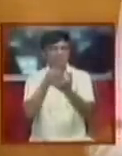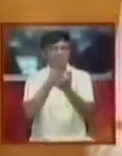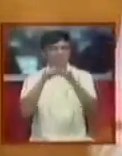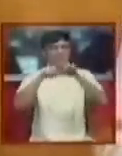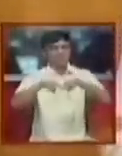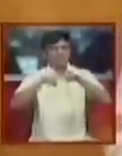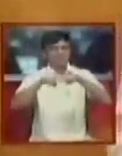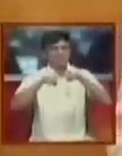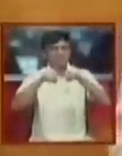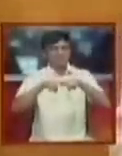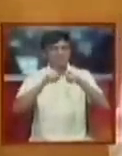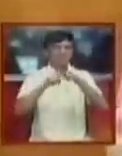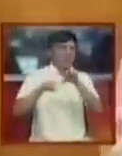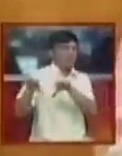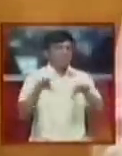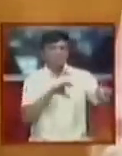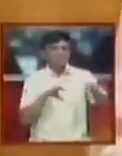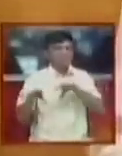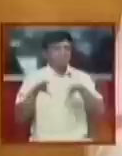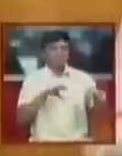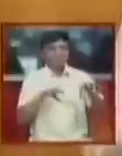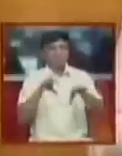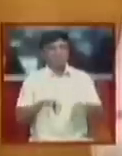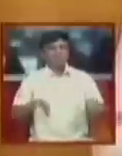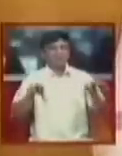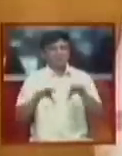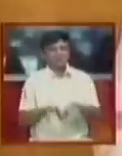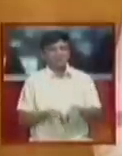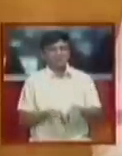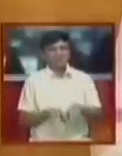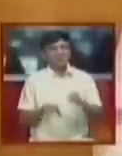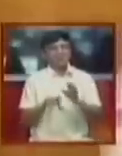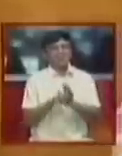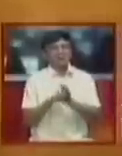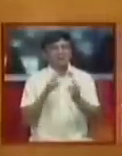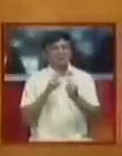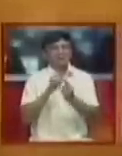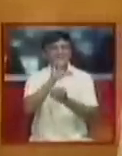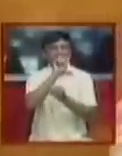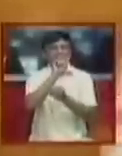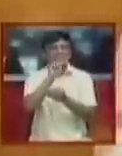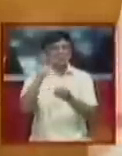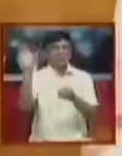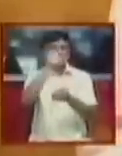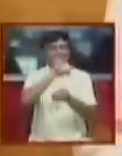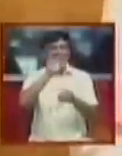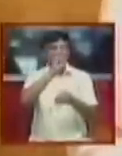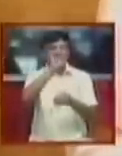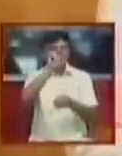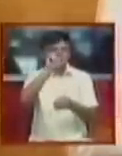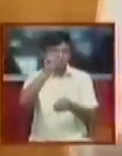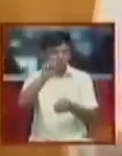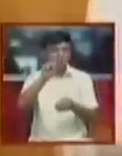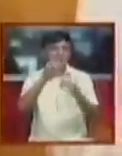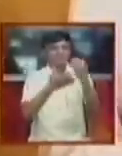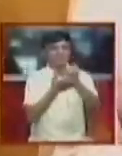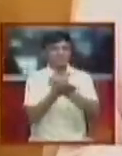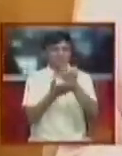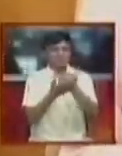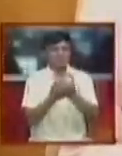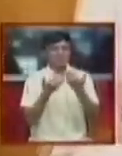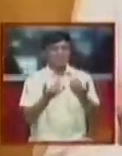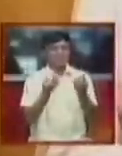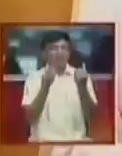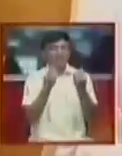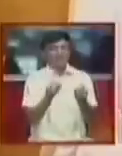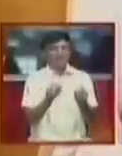depende sa pagpapakitang gilas mo sa iyong trabaho. Dagdag pa ito sa across the board na Christmas bonus na matatanggap mo. Ginagawa